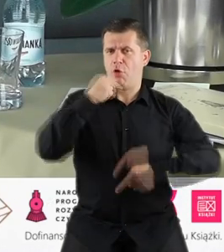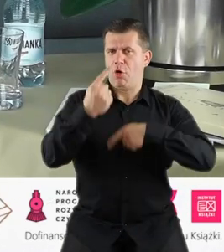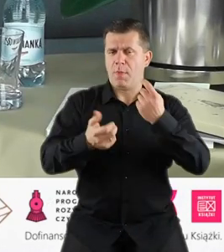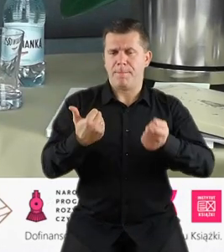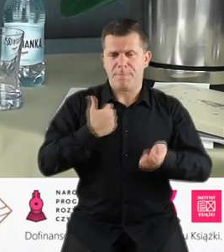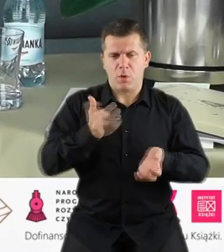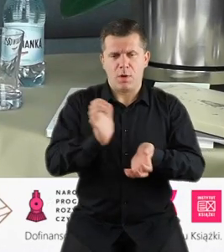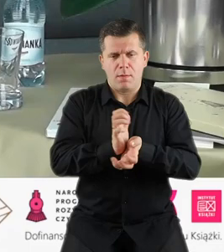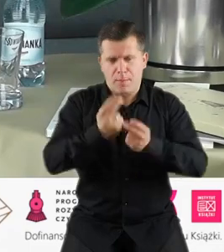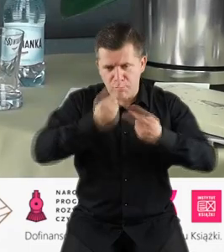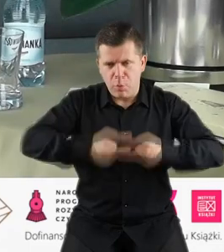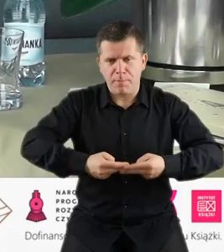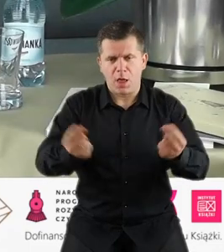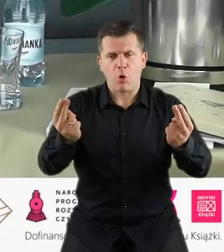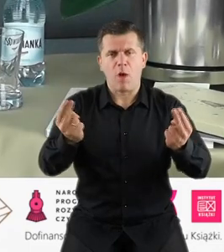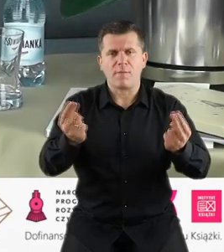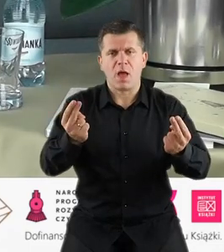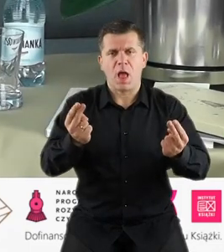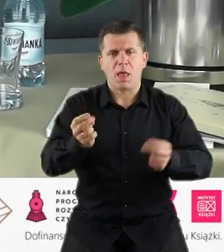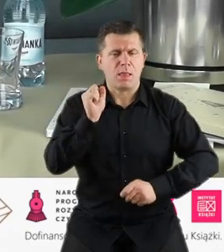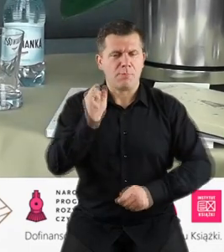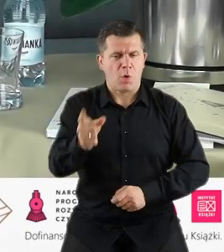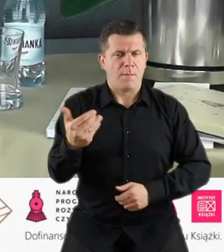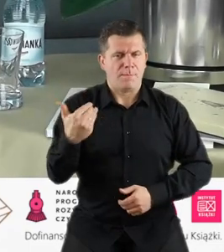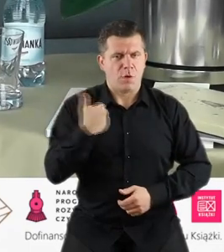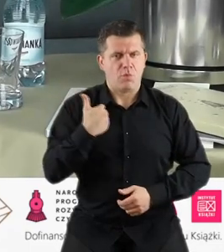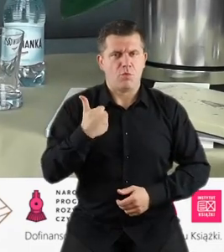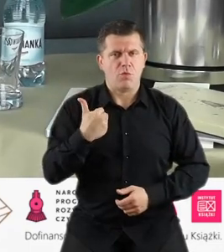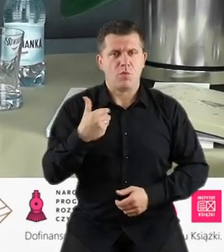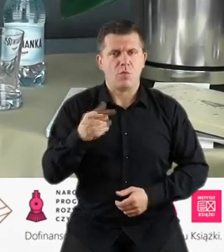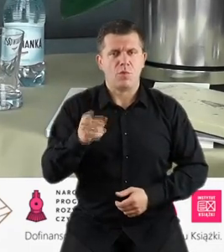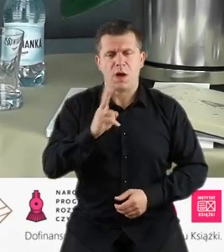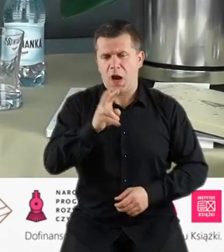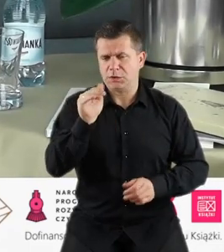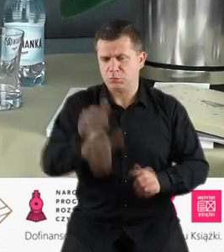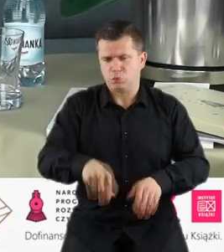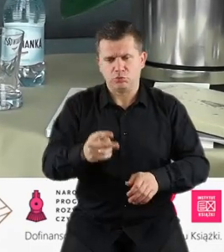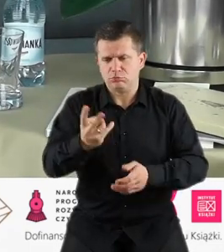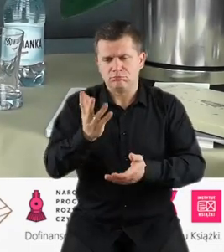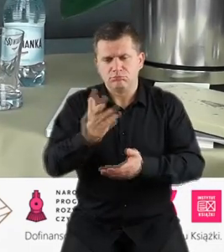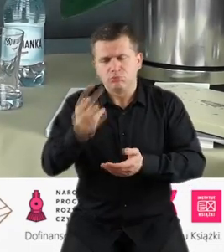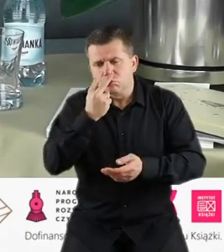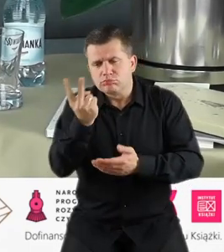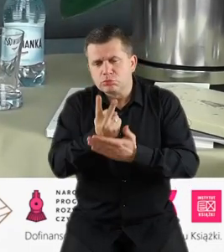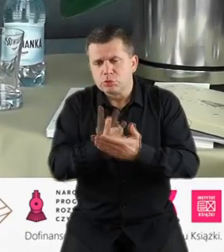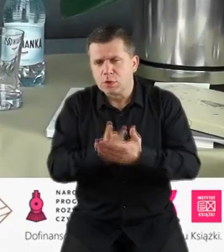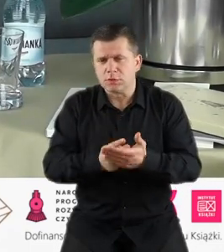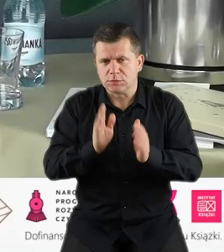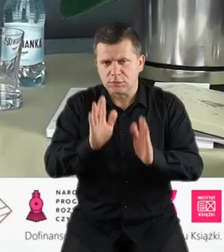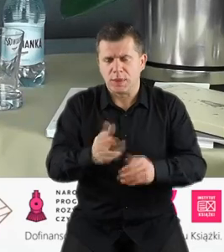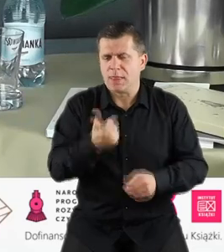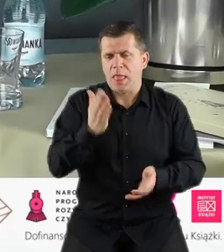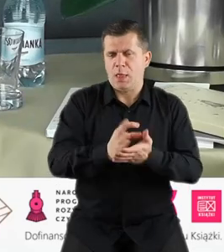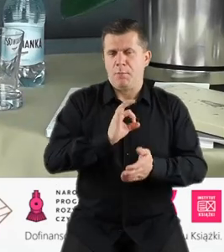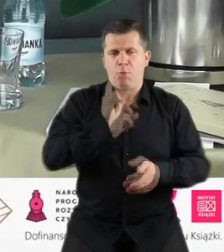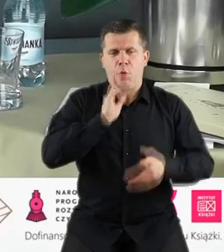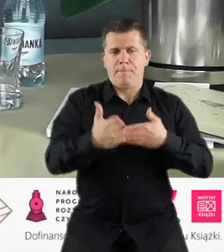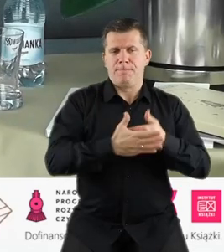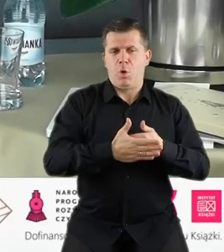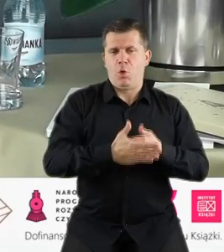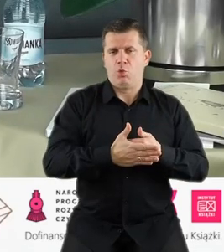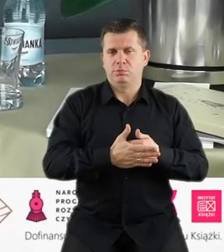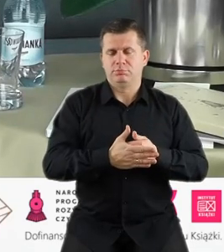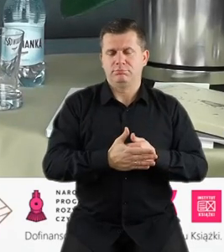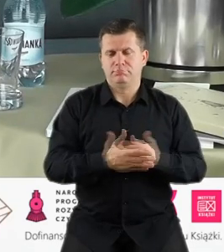zostało opublikowane i które pojawiło się tak, że każdy mógł po nie sięgnąć, a nie tylko mój mąż, zmuszony albo